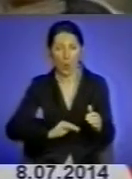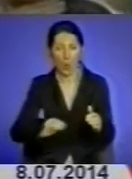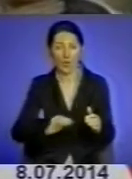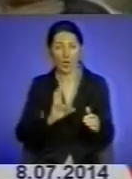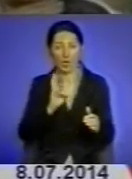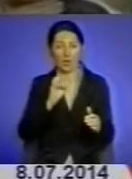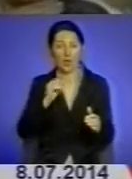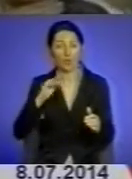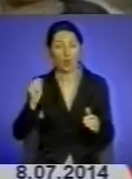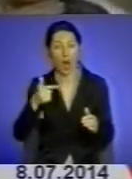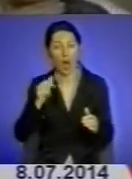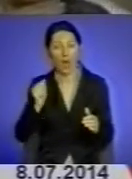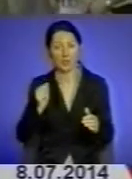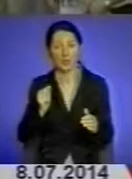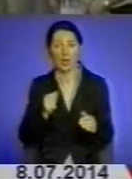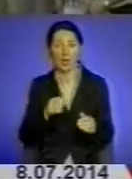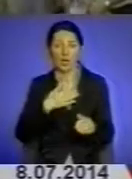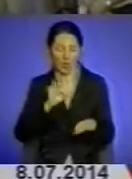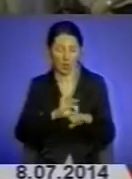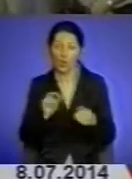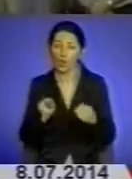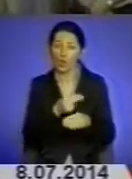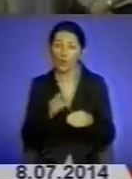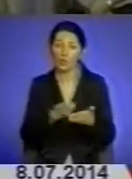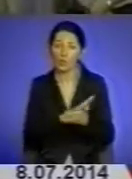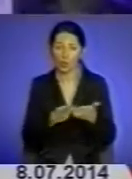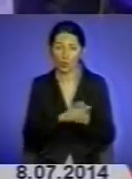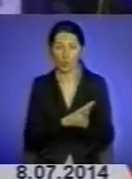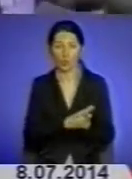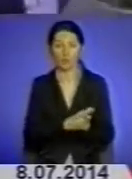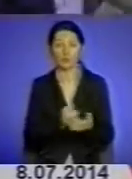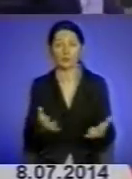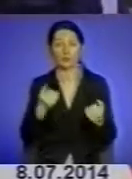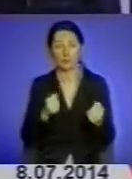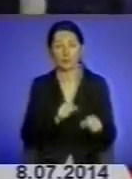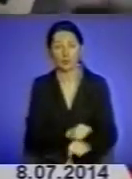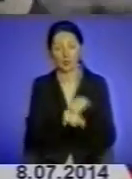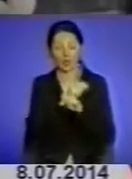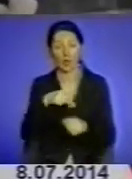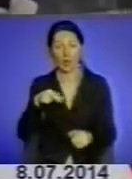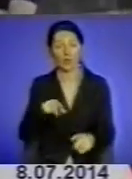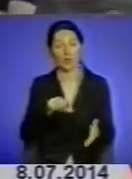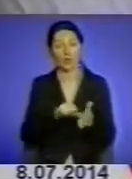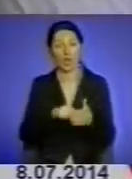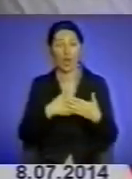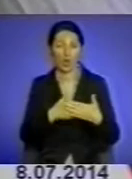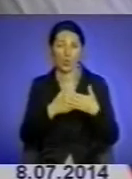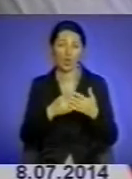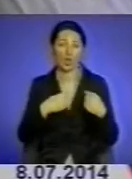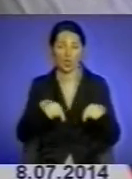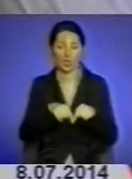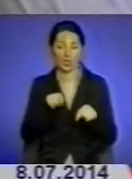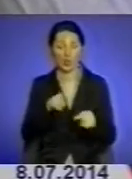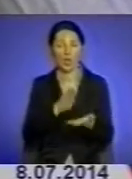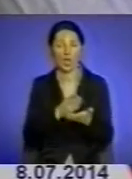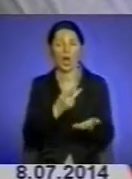Наші хворі лікуються безкоштовно. Підтримати мітингувальників вийшли і представники громадських організацій. Тут знаходиться